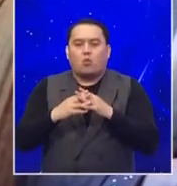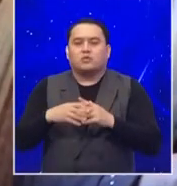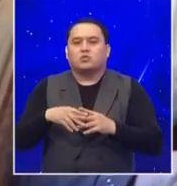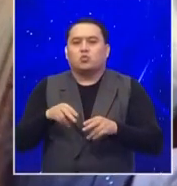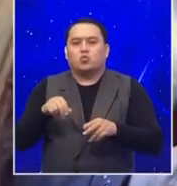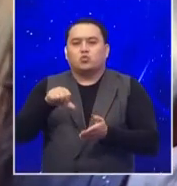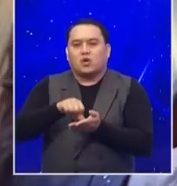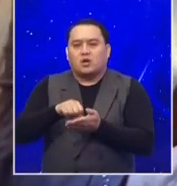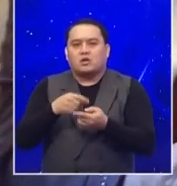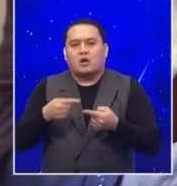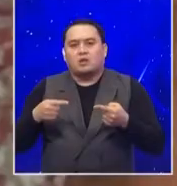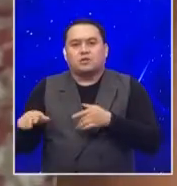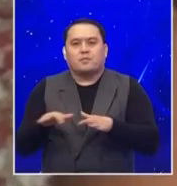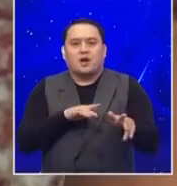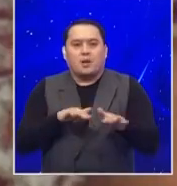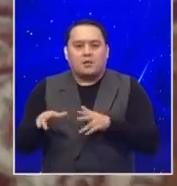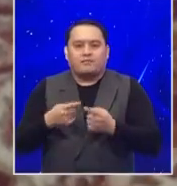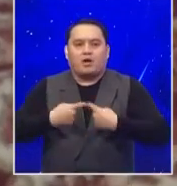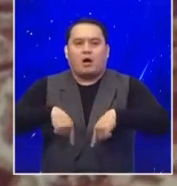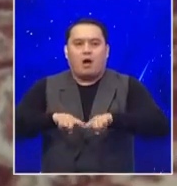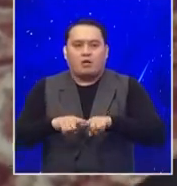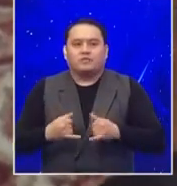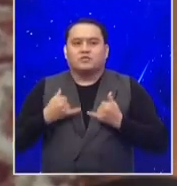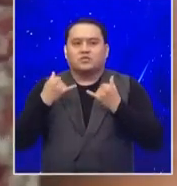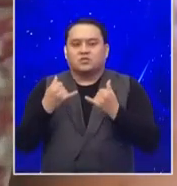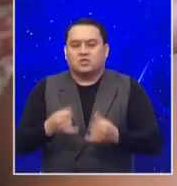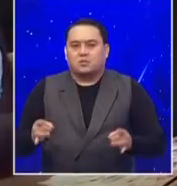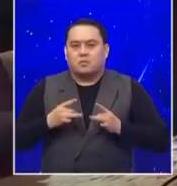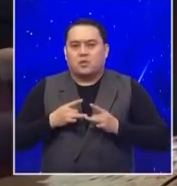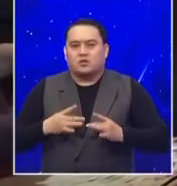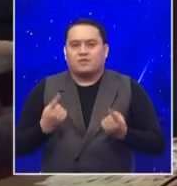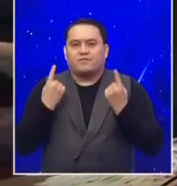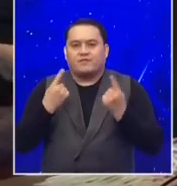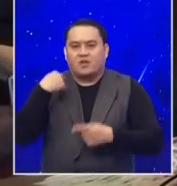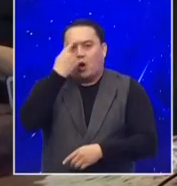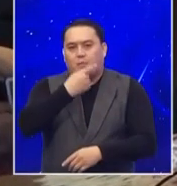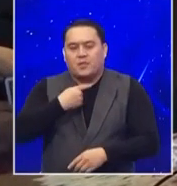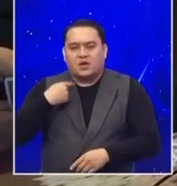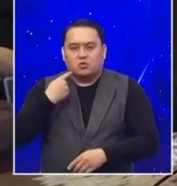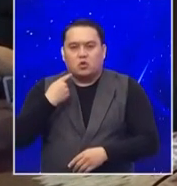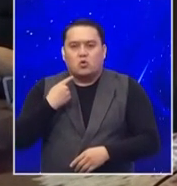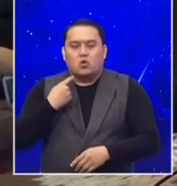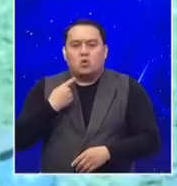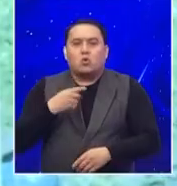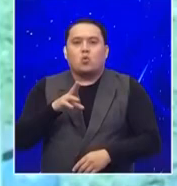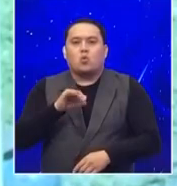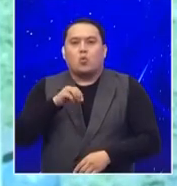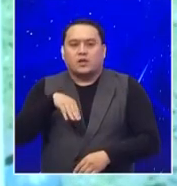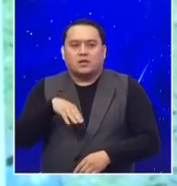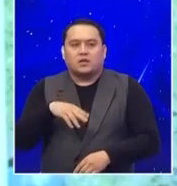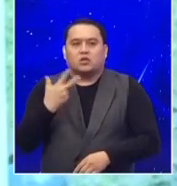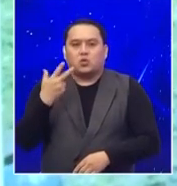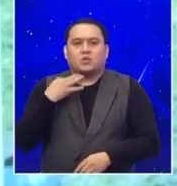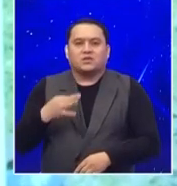удовольствием участвуют в каждых мероприятиях, организованных в честь юбилея их выдающегося предка. К слову, у Куата Теребаева